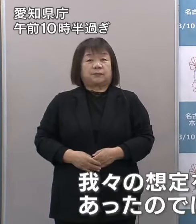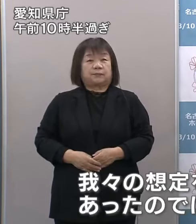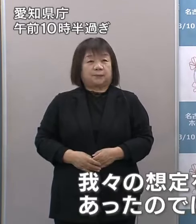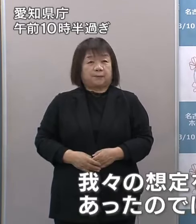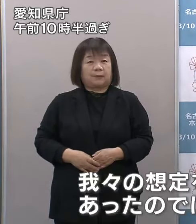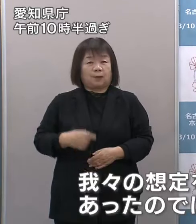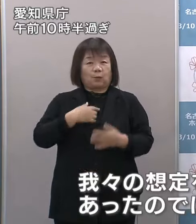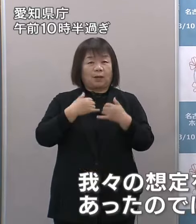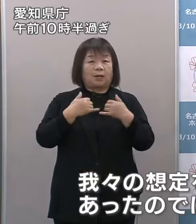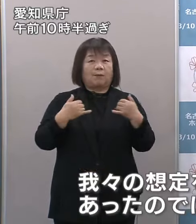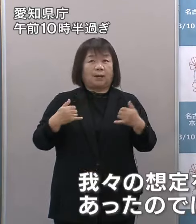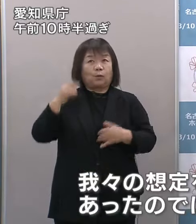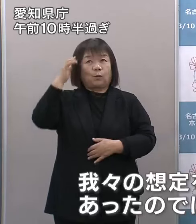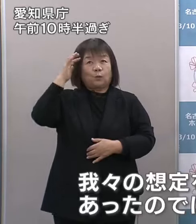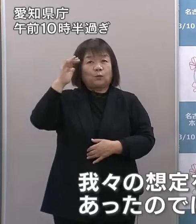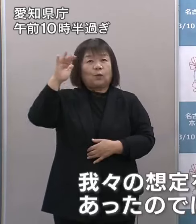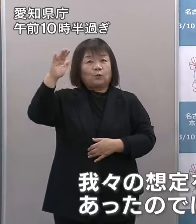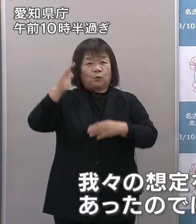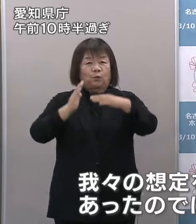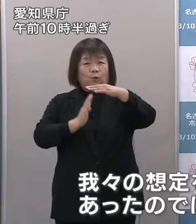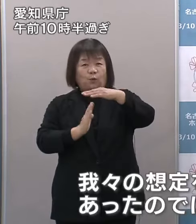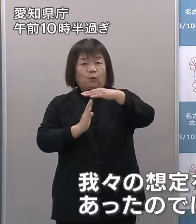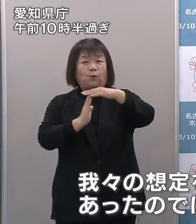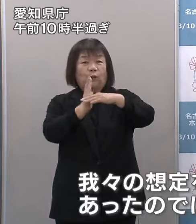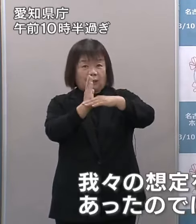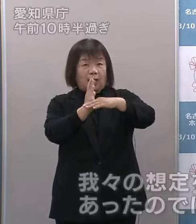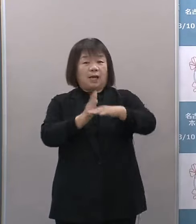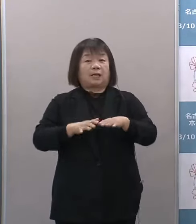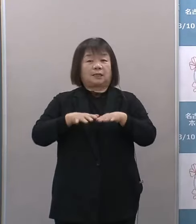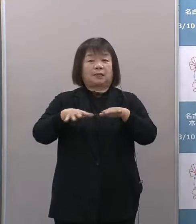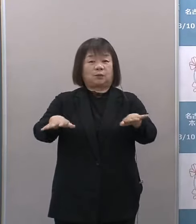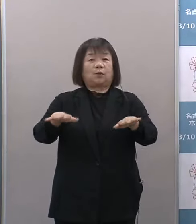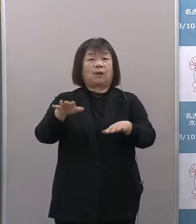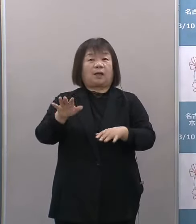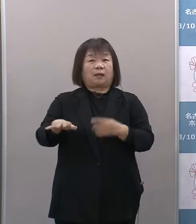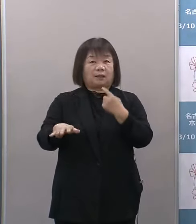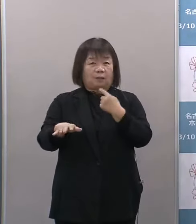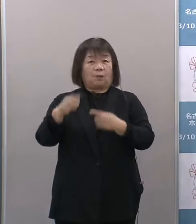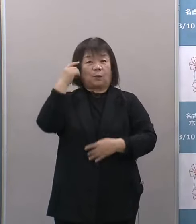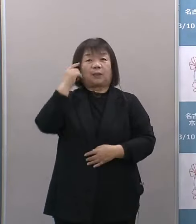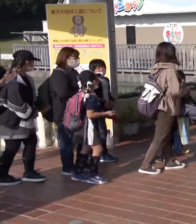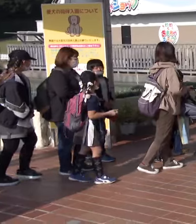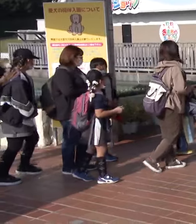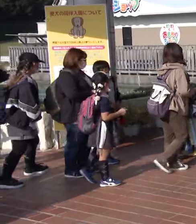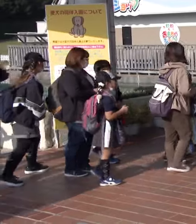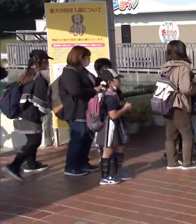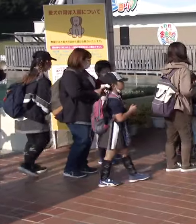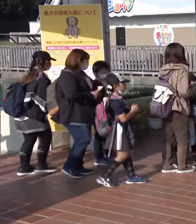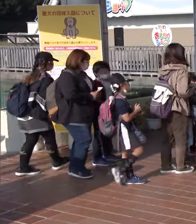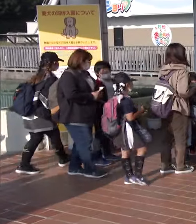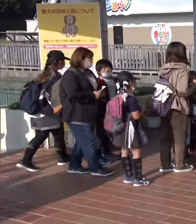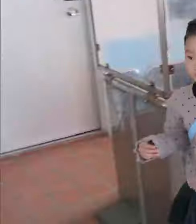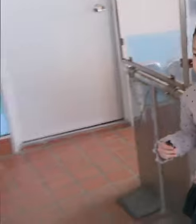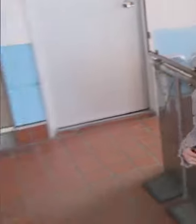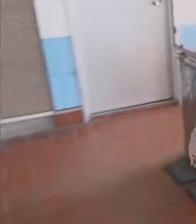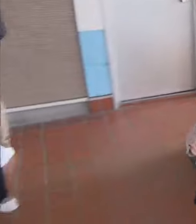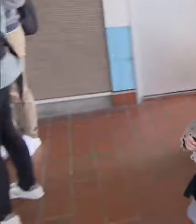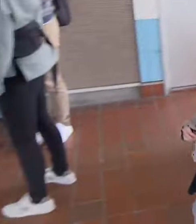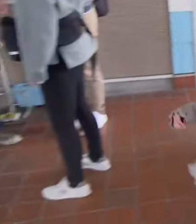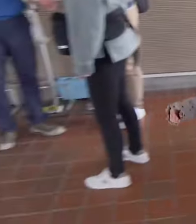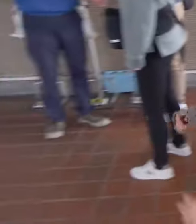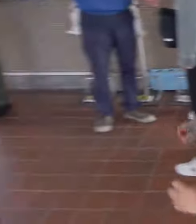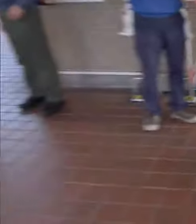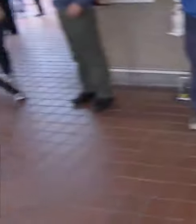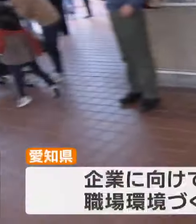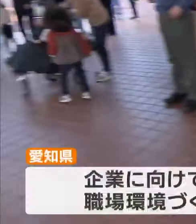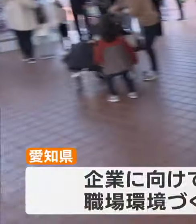ちょっと我々の想定を超えるぐらいの浸透浸透があったんではないかと仕事を休むことが難しかったなどの声もある